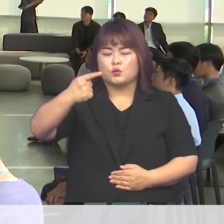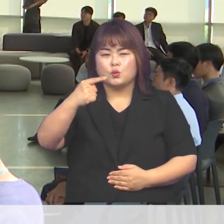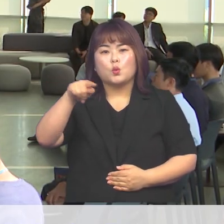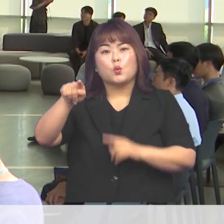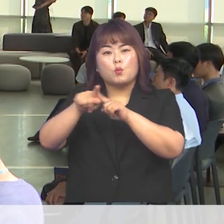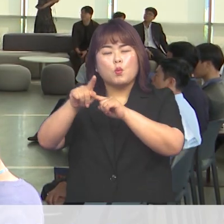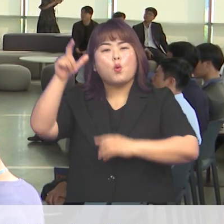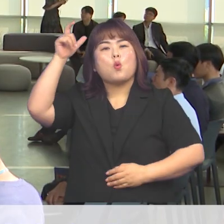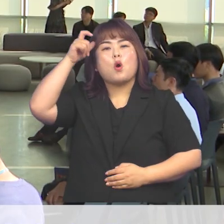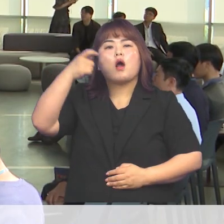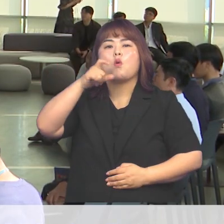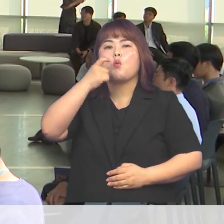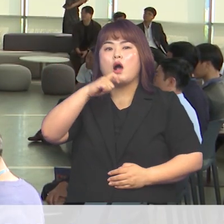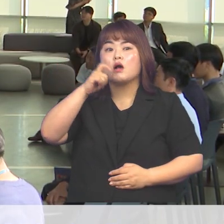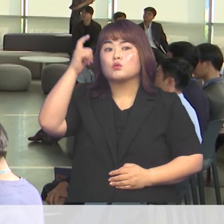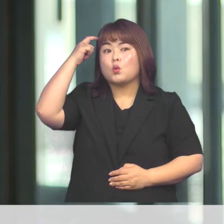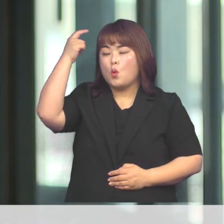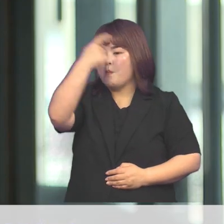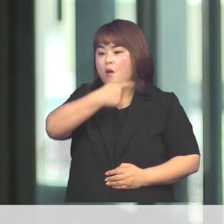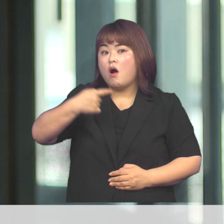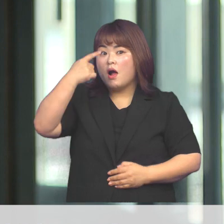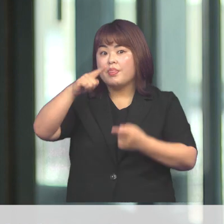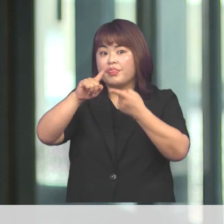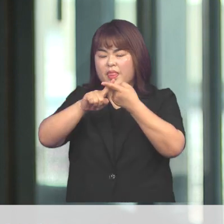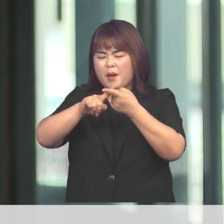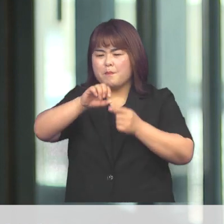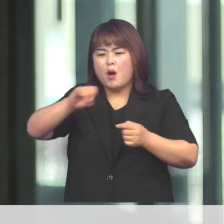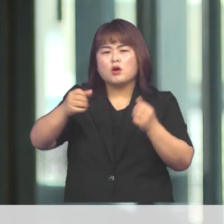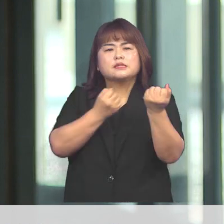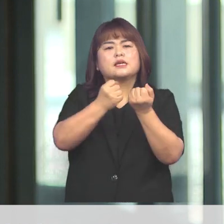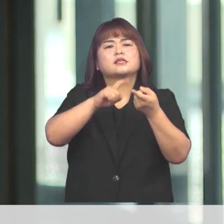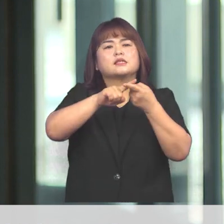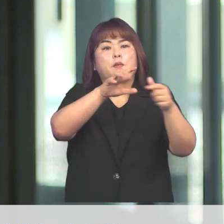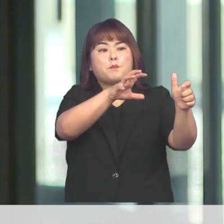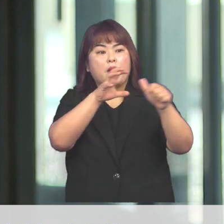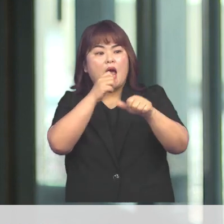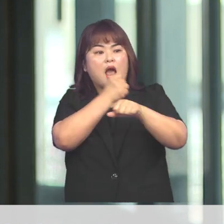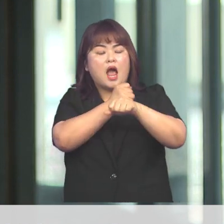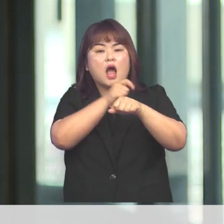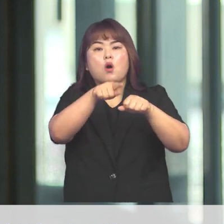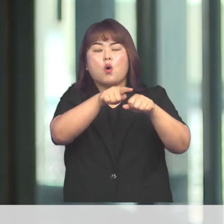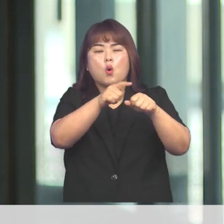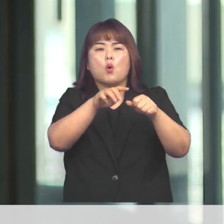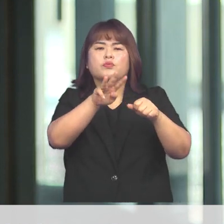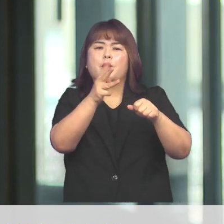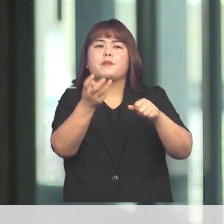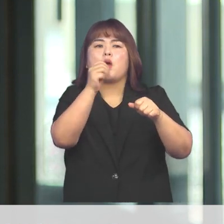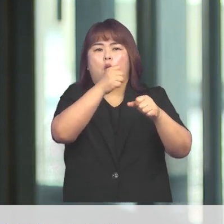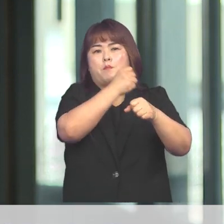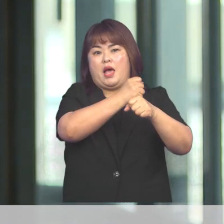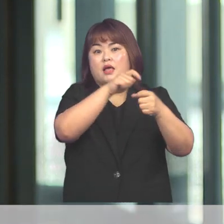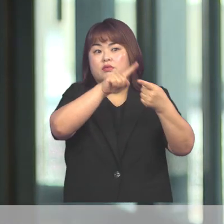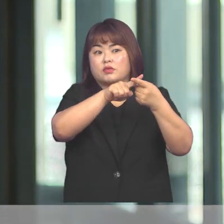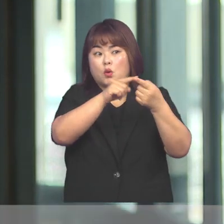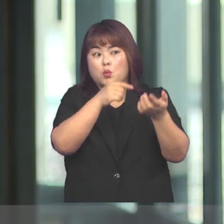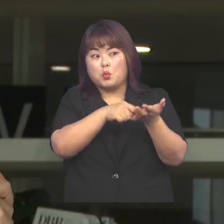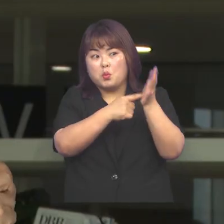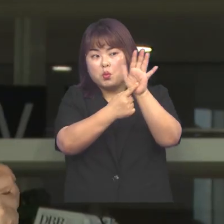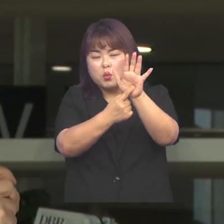자전거를 이용해 만든 작품이 300억의 예술작품으로 탄생한 일화를 소개하며 임직원들의 호응을 얻었습니다.